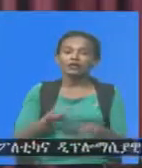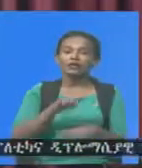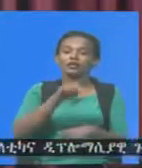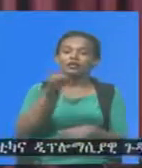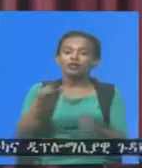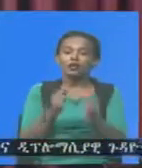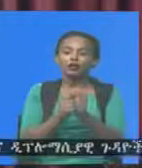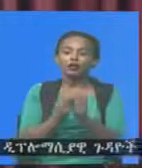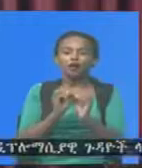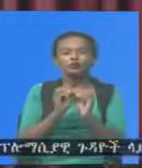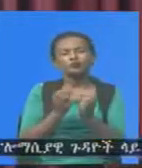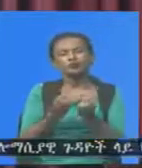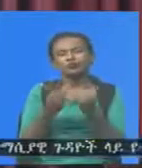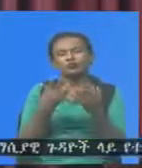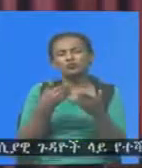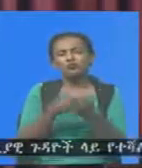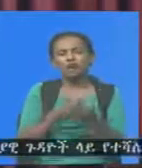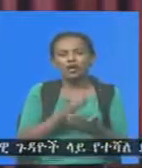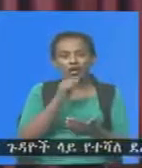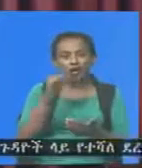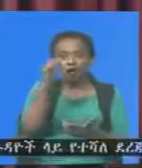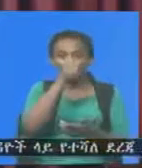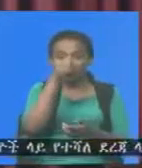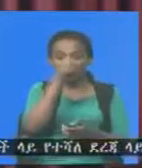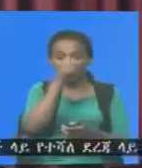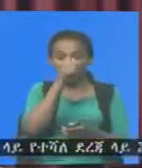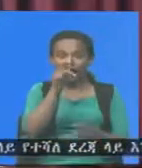ብዙም ባይቀራረብ ለኢትዮጵያ ህዝብ